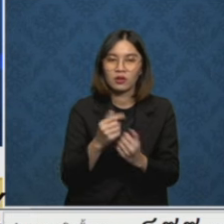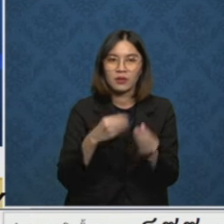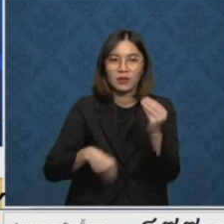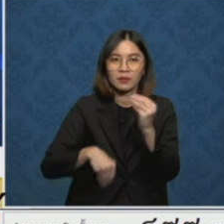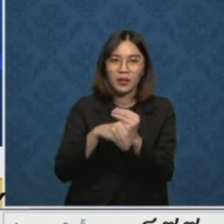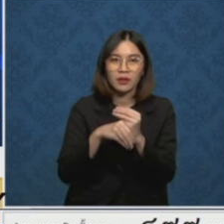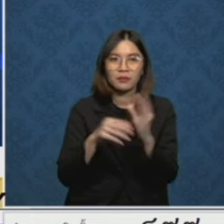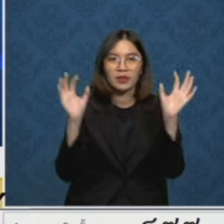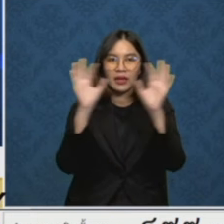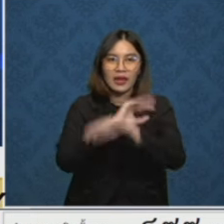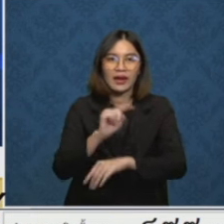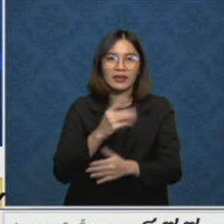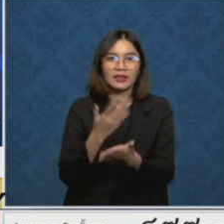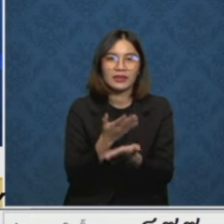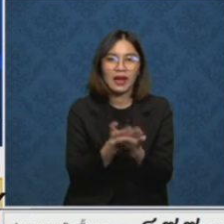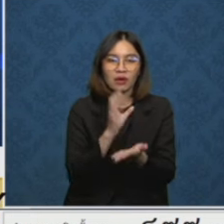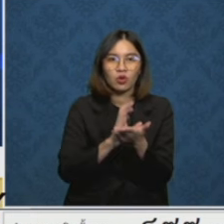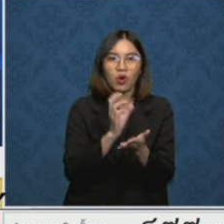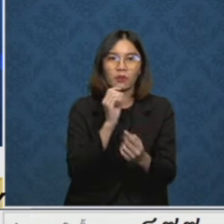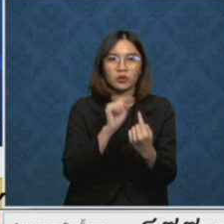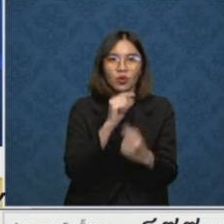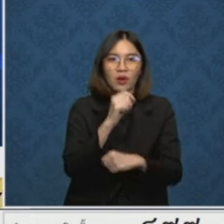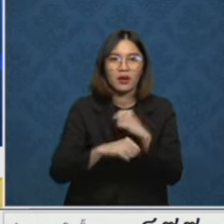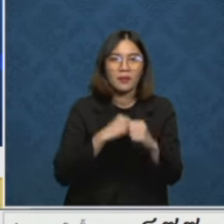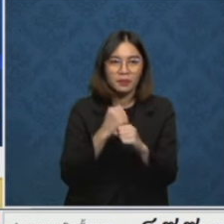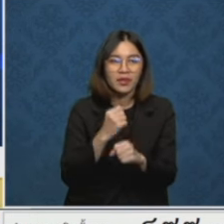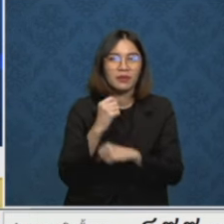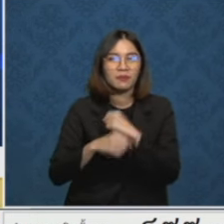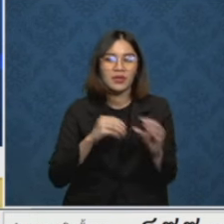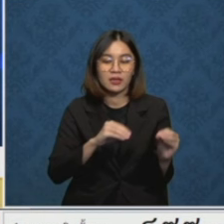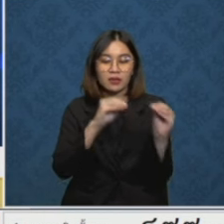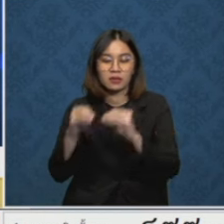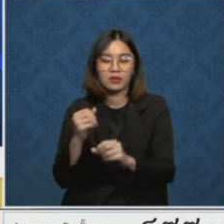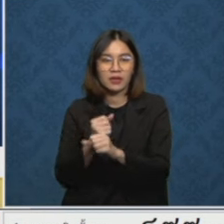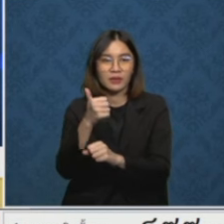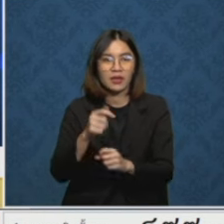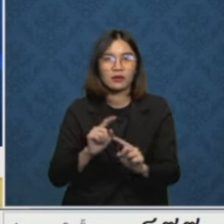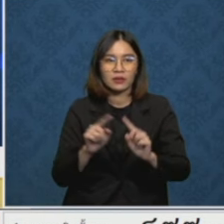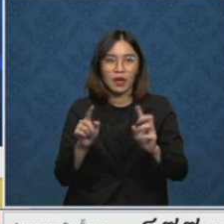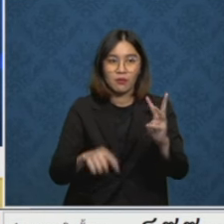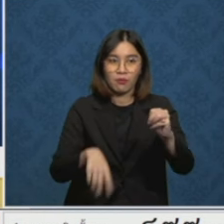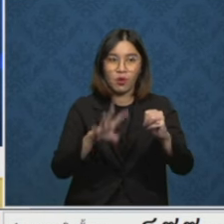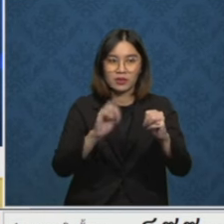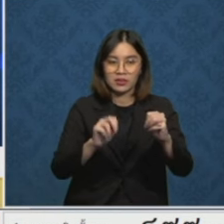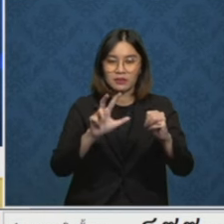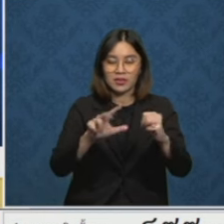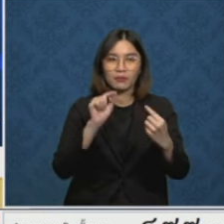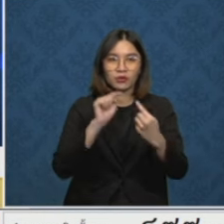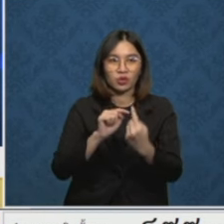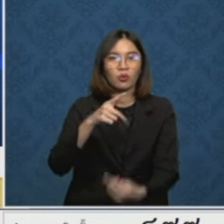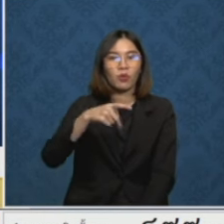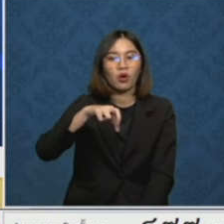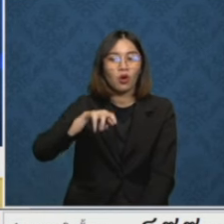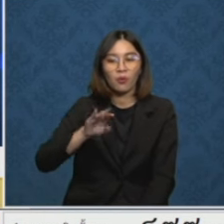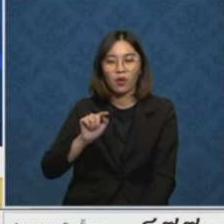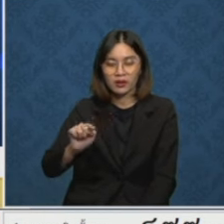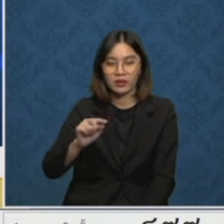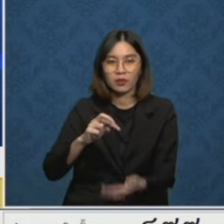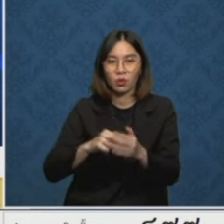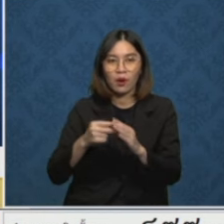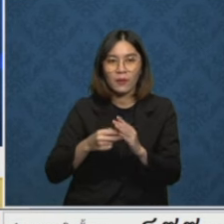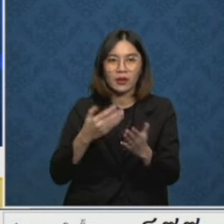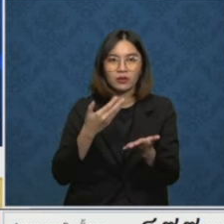ติมเนี่ยมันก็เหมือนกับงบประมาณประจำปีนั่นแหละใช้ข้ามปีได้แต่มาตรา43ของพรบ.วิธีการงบประมาณก็บอกว่ามันต้